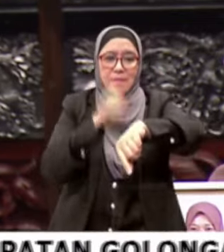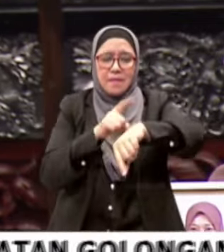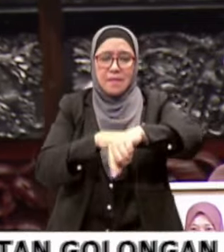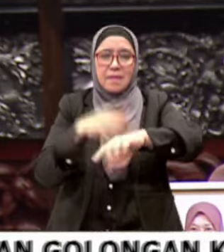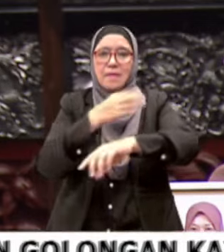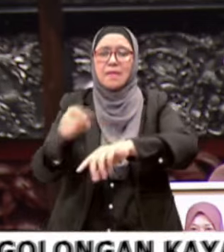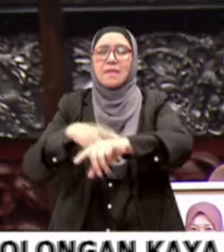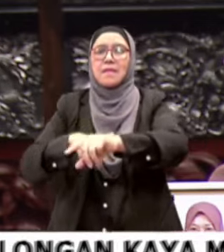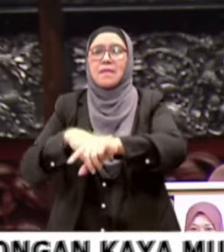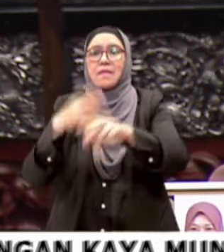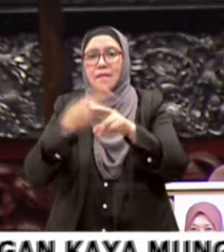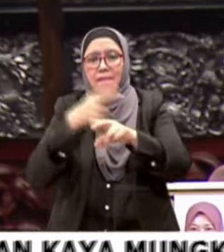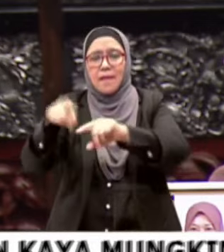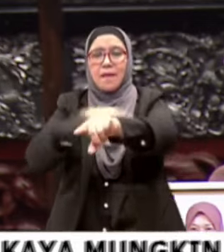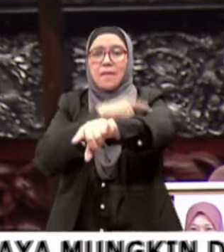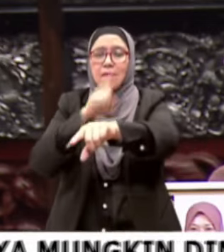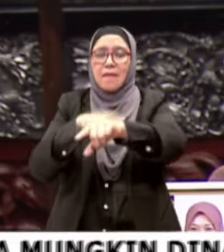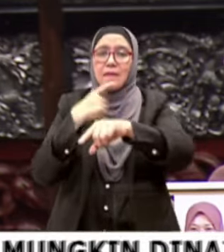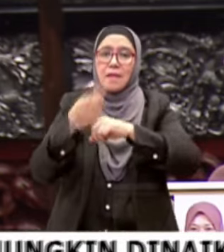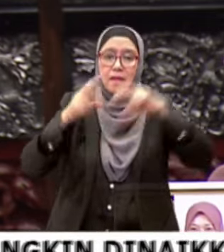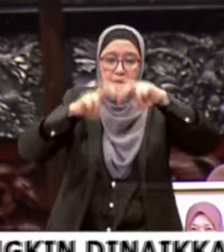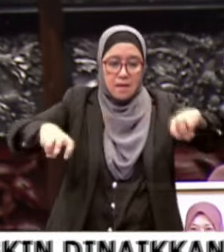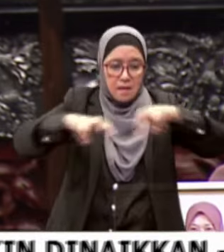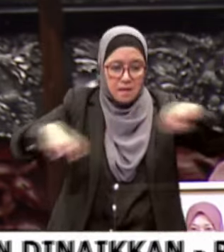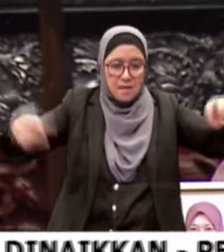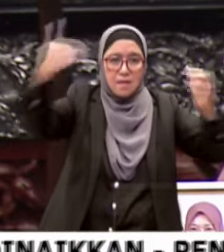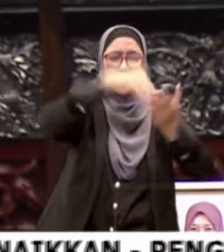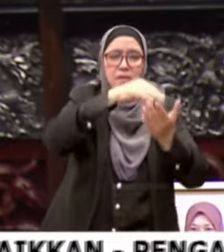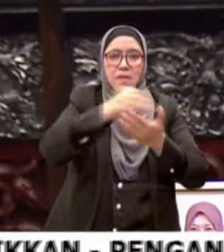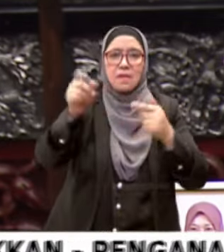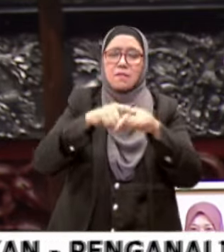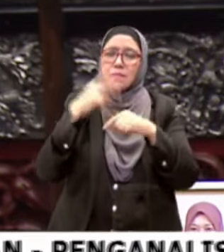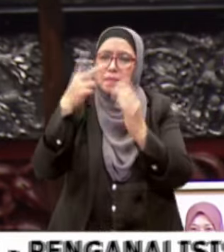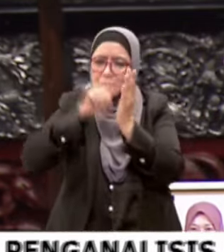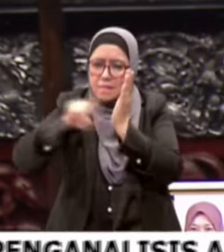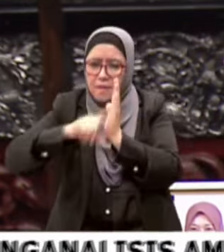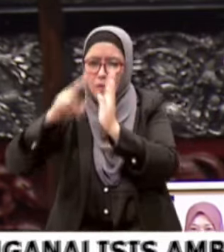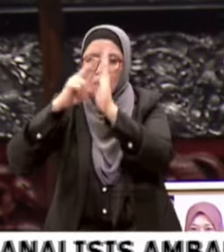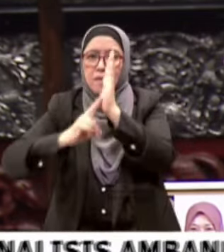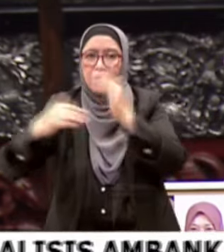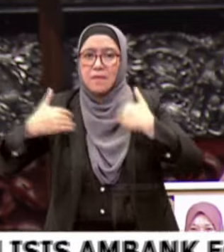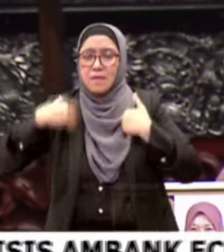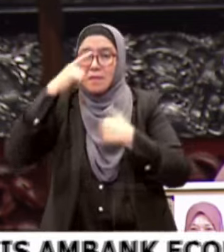smule dan pindahan ke atas peruntukkan undang-undang Setia ada bagi memastikan